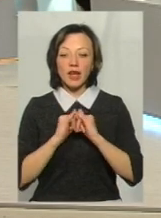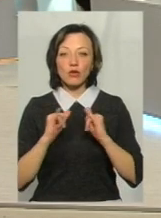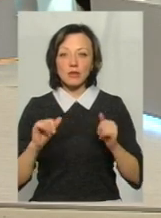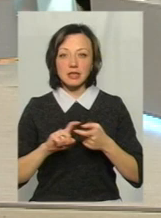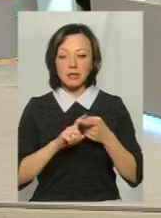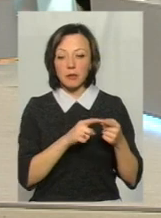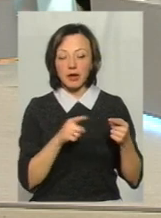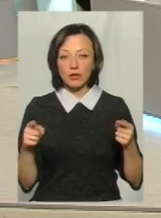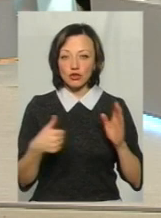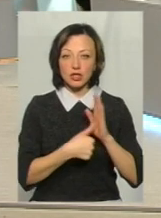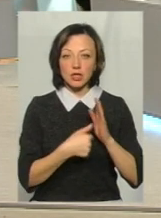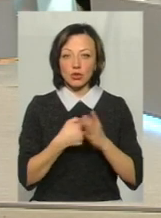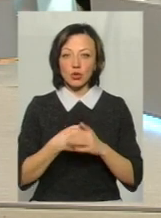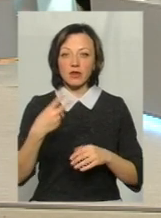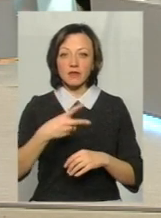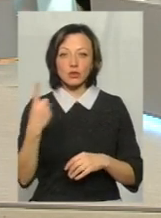від 6 до